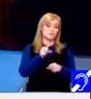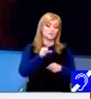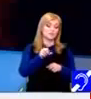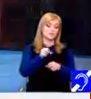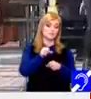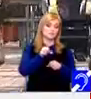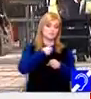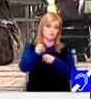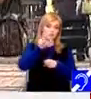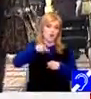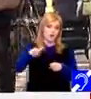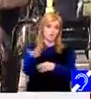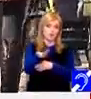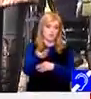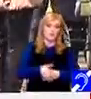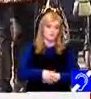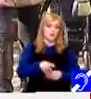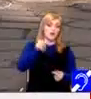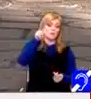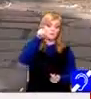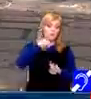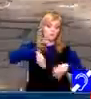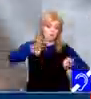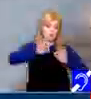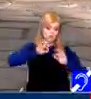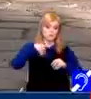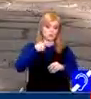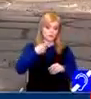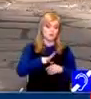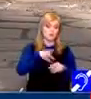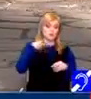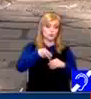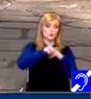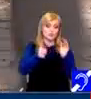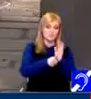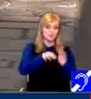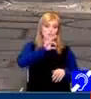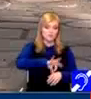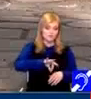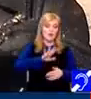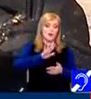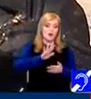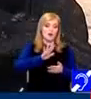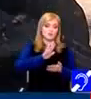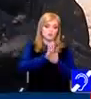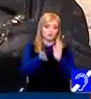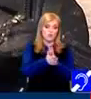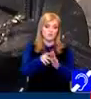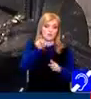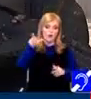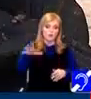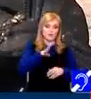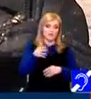prin cerșetorie. Potrivit Procuraturii Generale, în ianuarie 2016, profitând de situația precară a unui om al străzii,